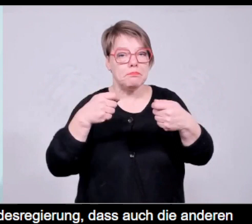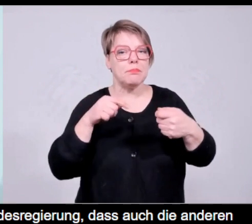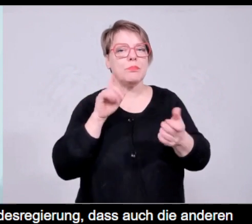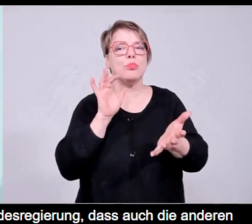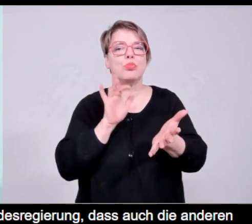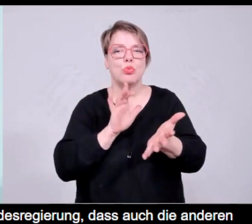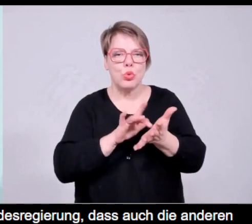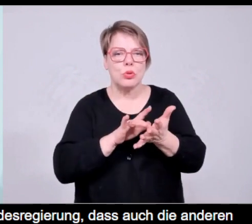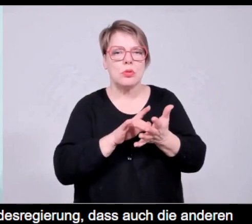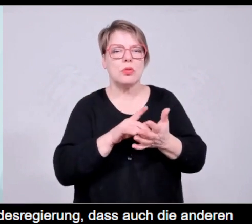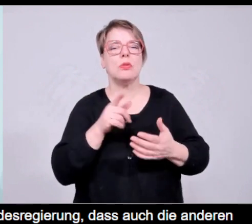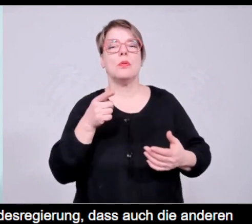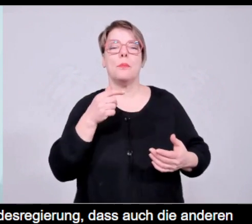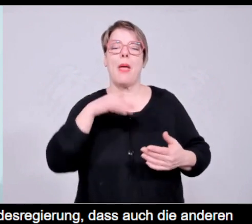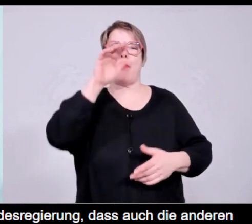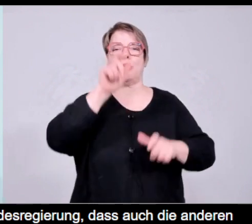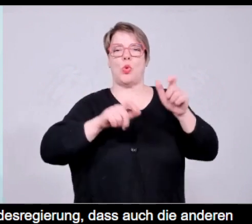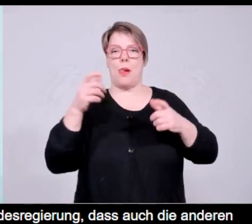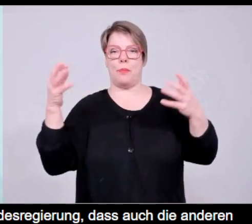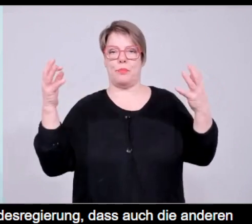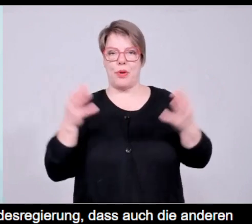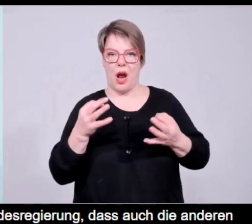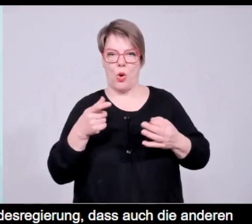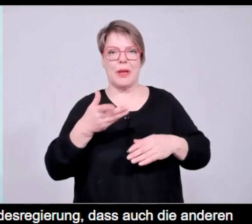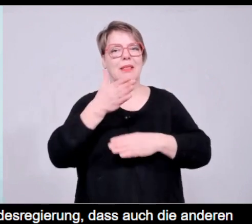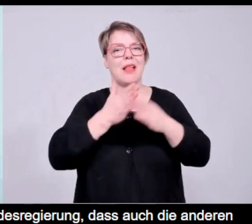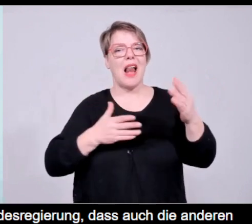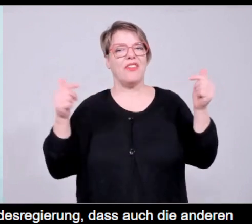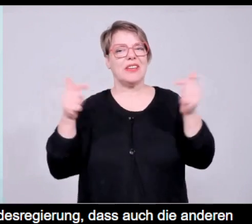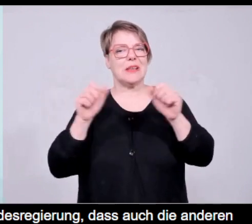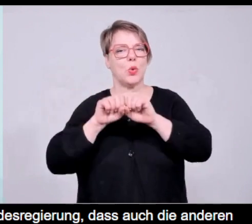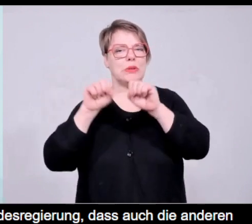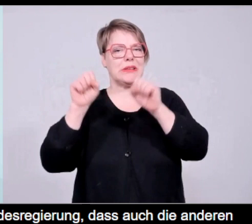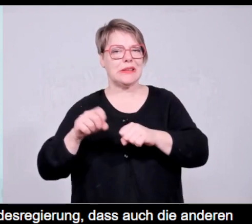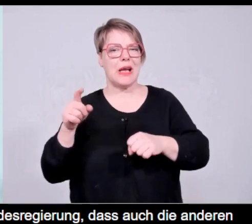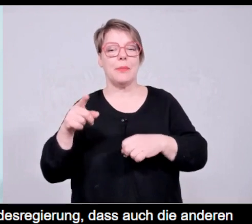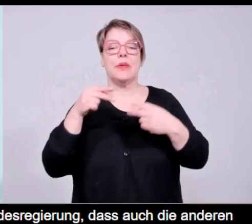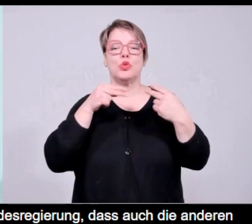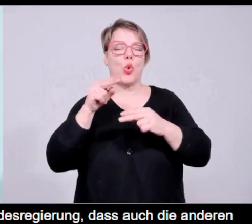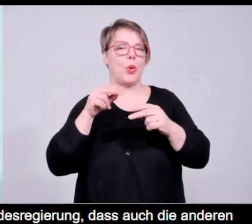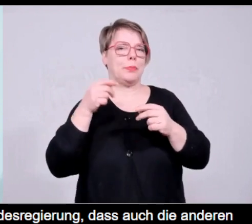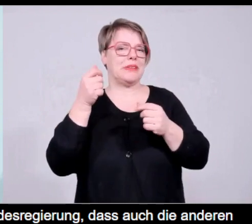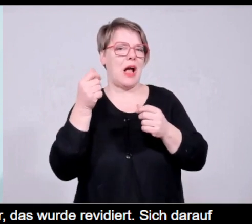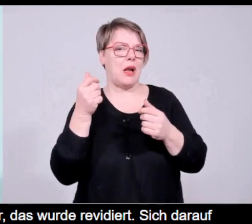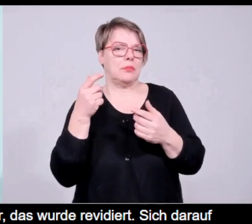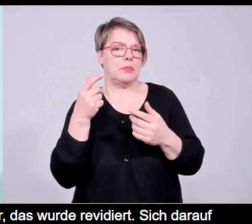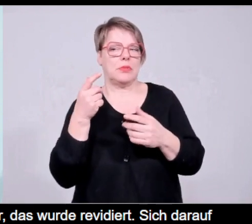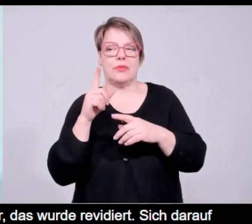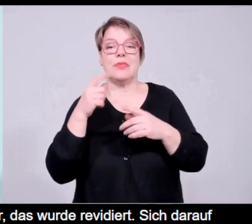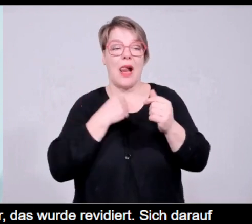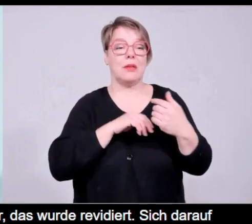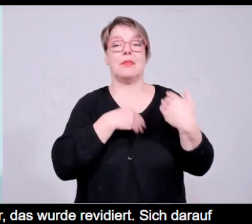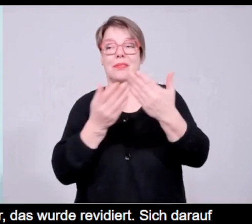Zufriedenheit, bessere Arbeitsbedingungen der Pflegekräfte, aber nicht gleichzeitig ein Steigen der Eigenanteile. Und deswegen setzen wir das Geld dort